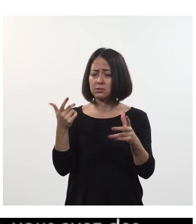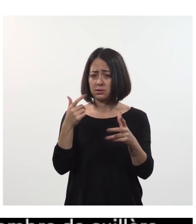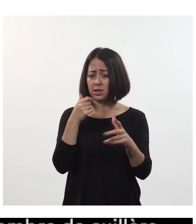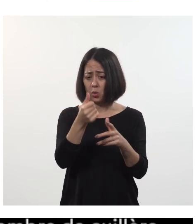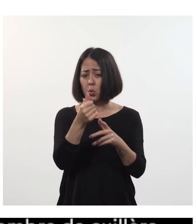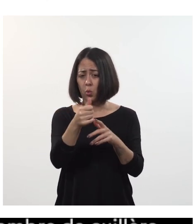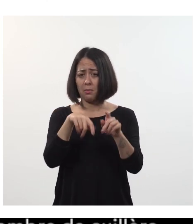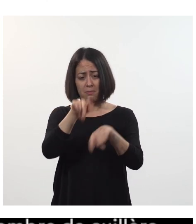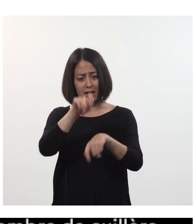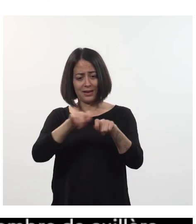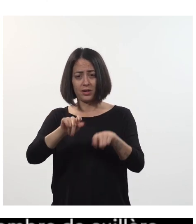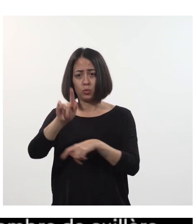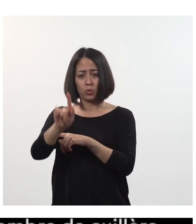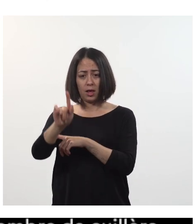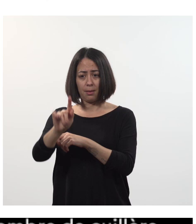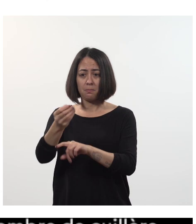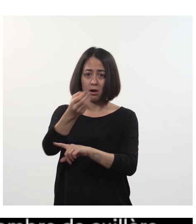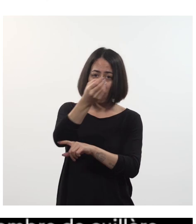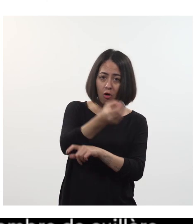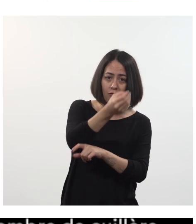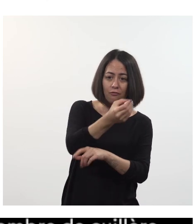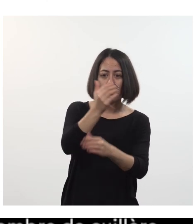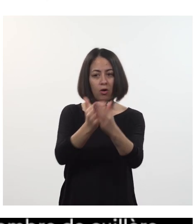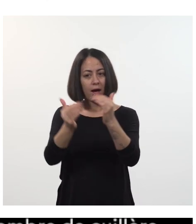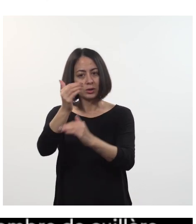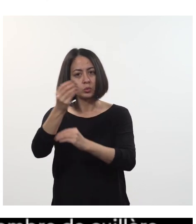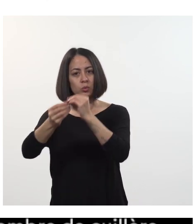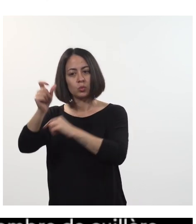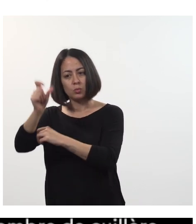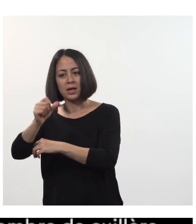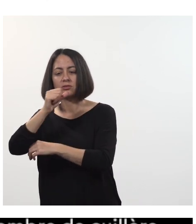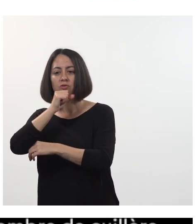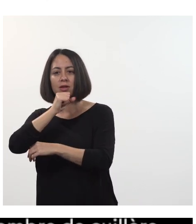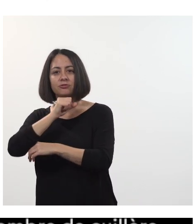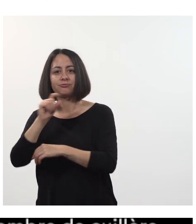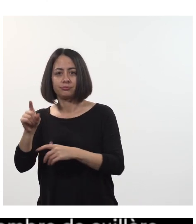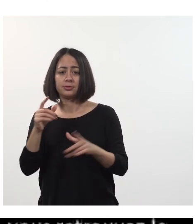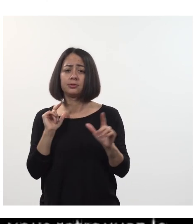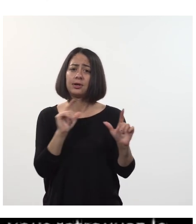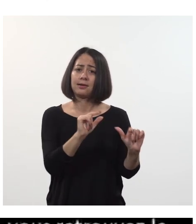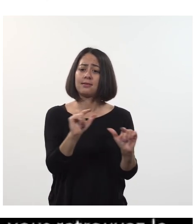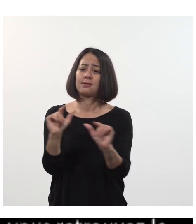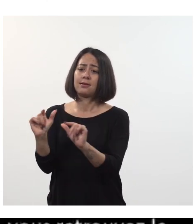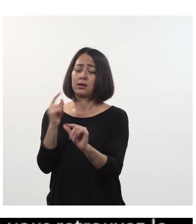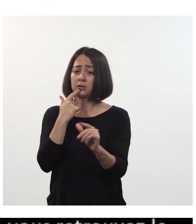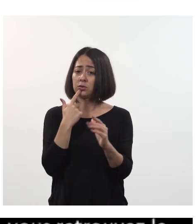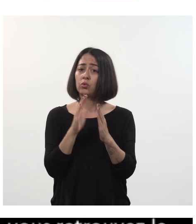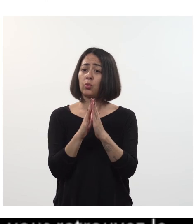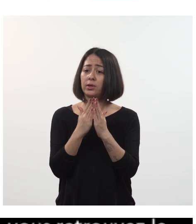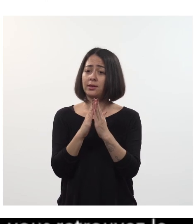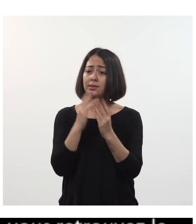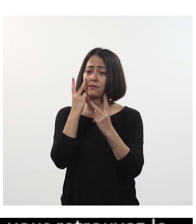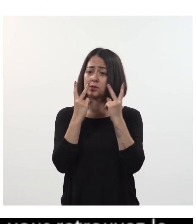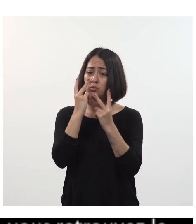aussi bien pour l'enfant, pour l'adulte que pour la personne âgée. Donc, vous retrouvez également ces grammages à la fin du